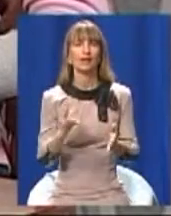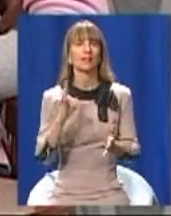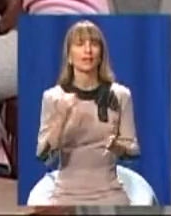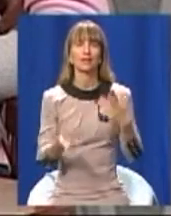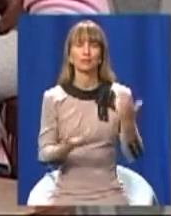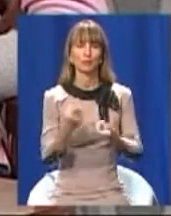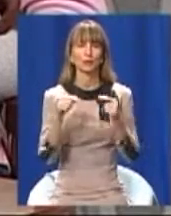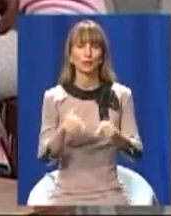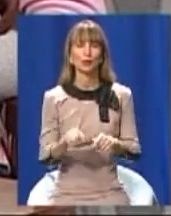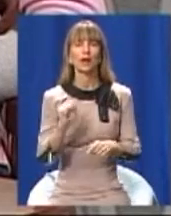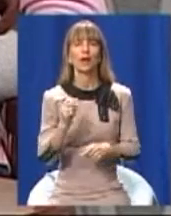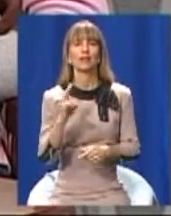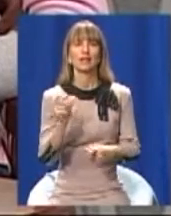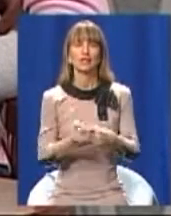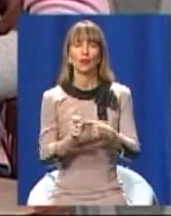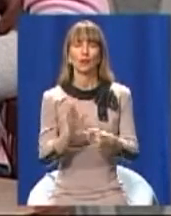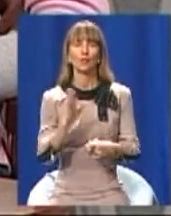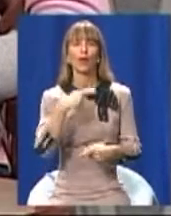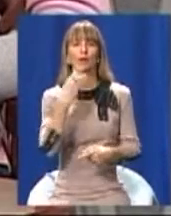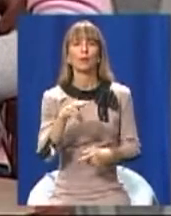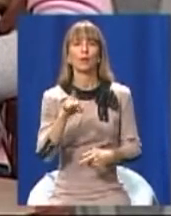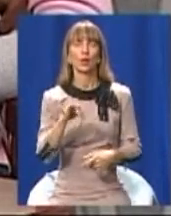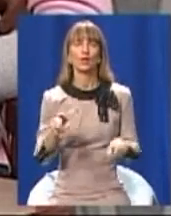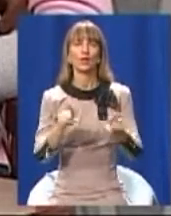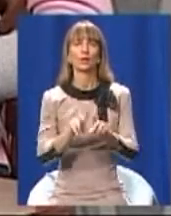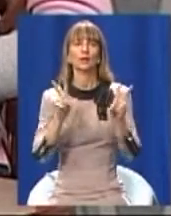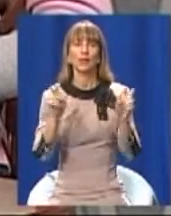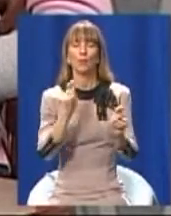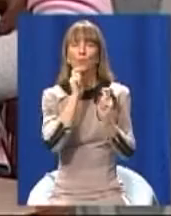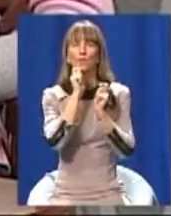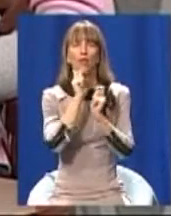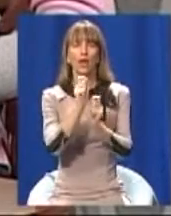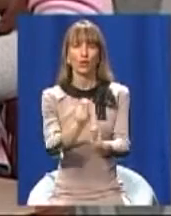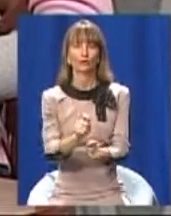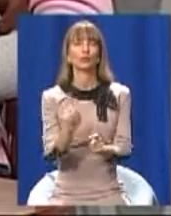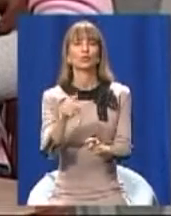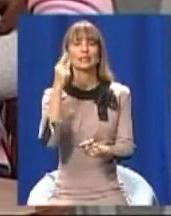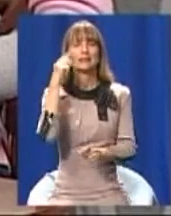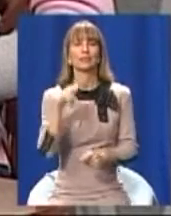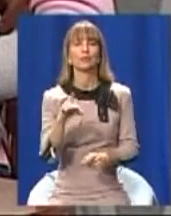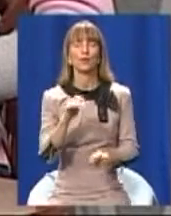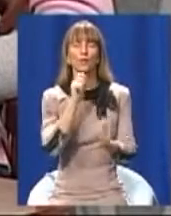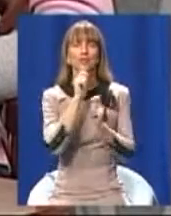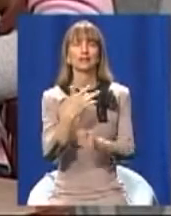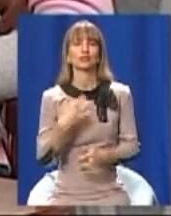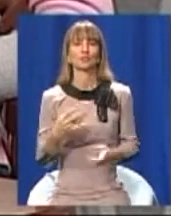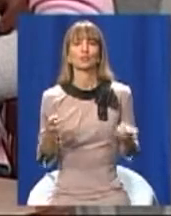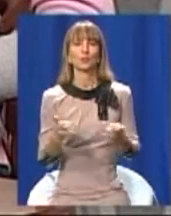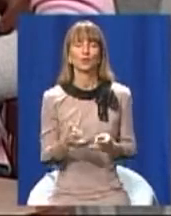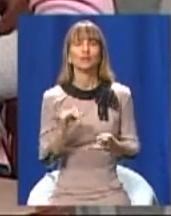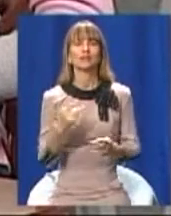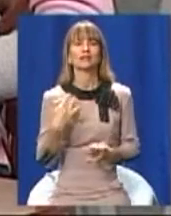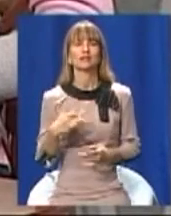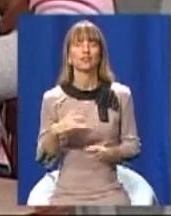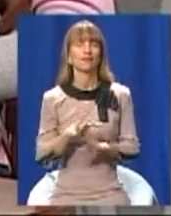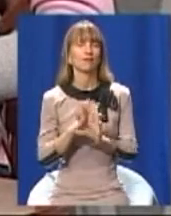не у студії, а на словах. Будемо говорити про таку тематику подарункову. Що ти знаєш про подарунки, на що вони потрібні і для